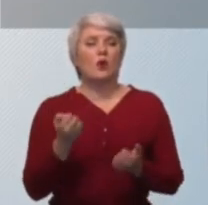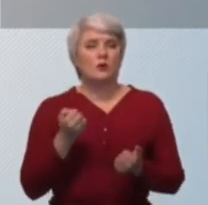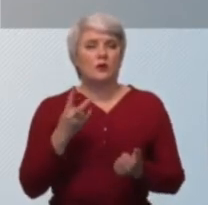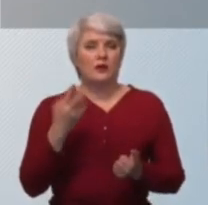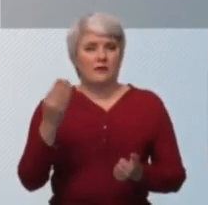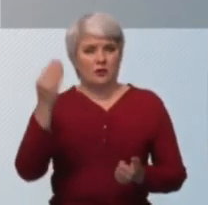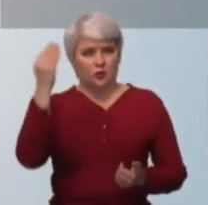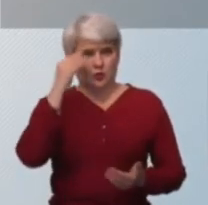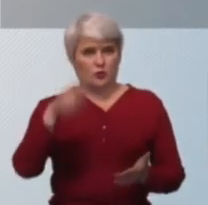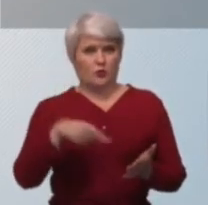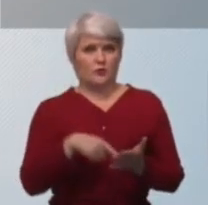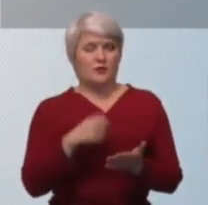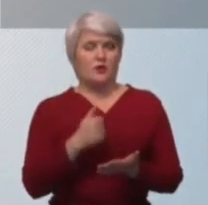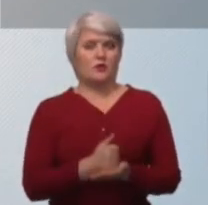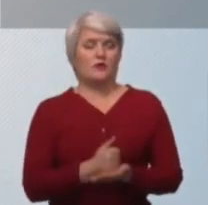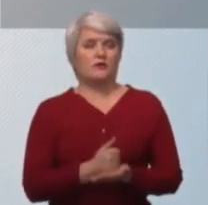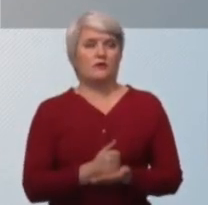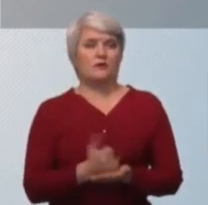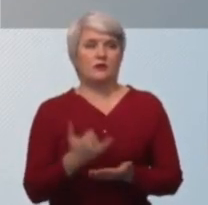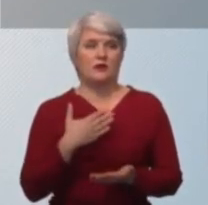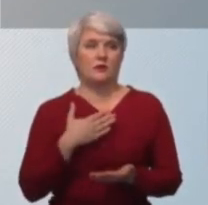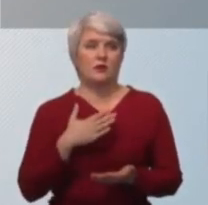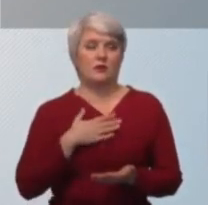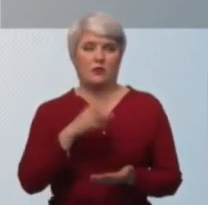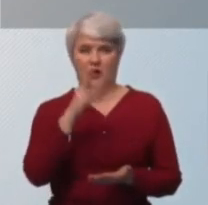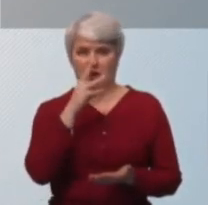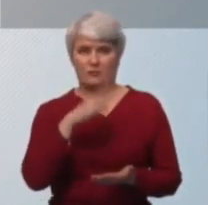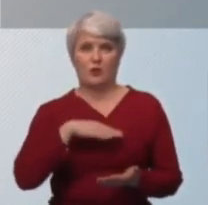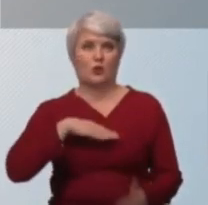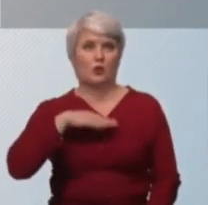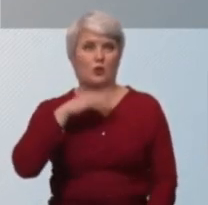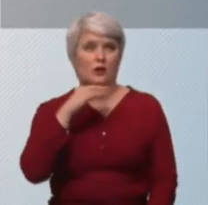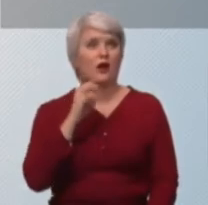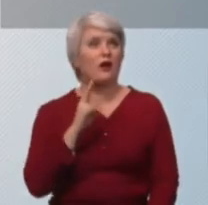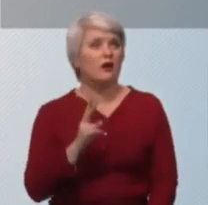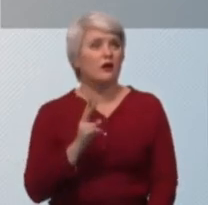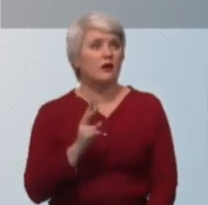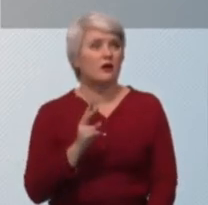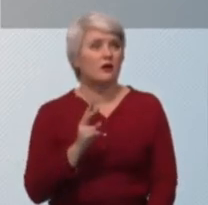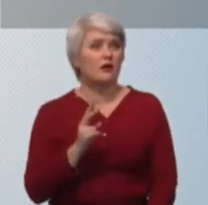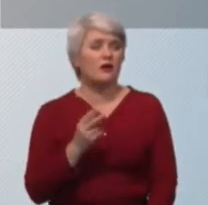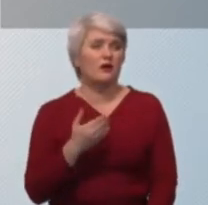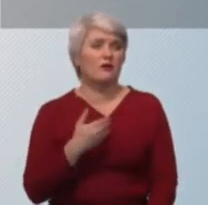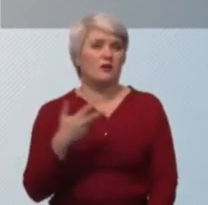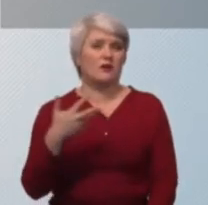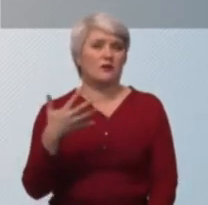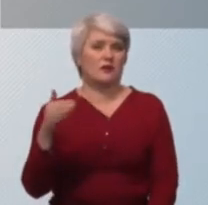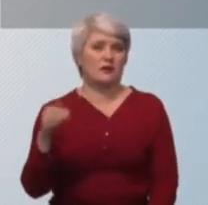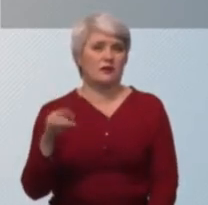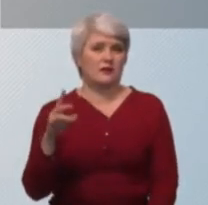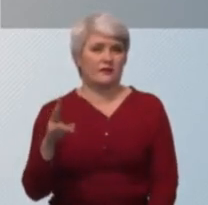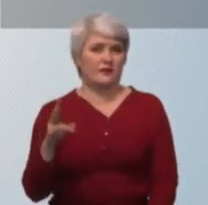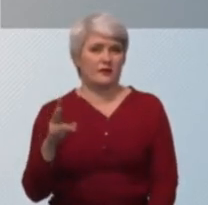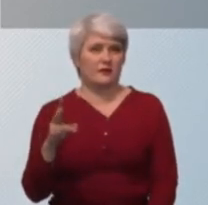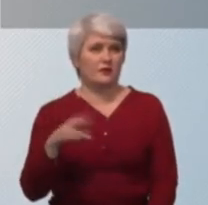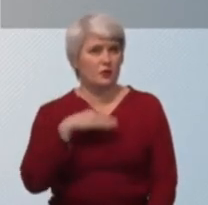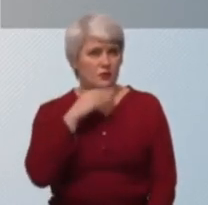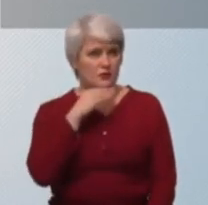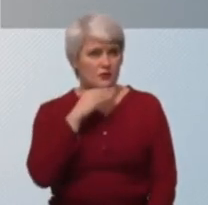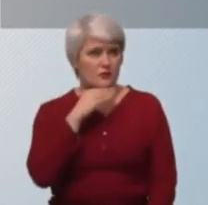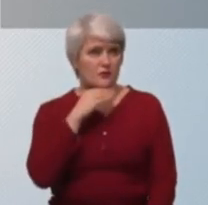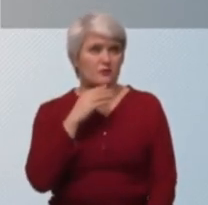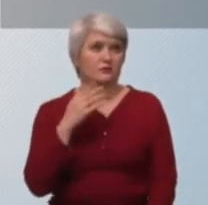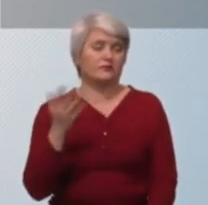голова? Для мене моєї зарплати достатньо. А яка вона? Десь біля 35 тисяч гривень. Достатньо?